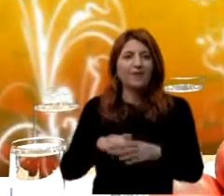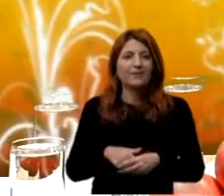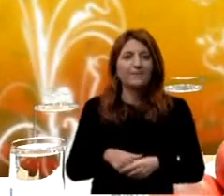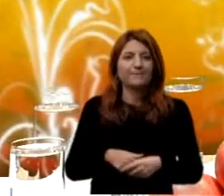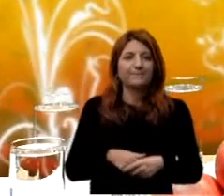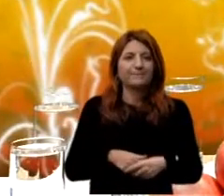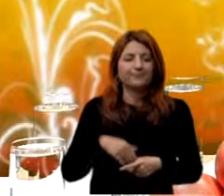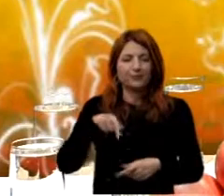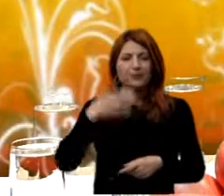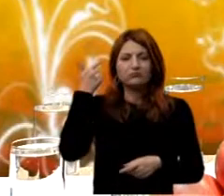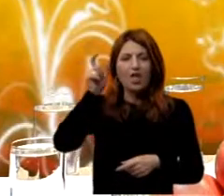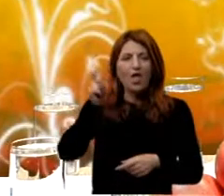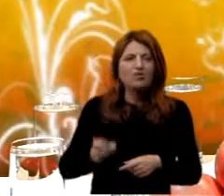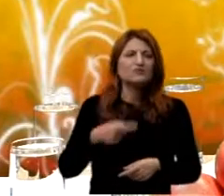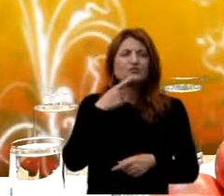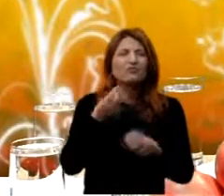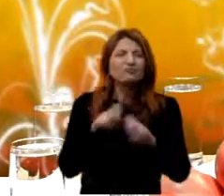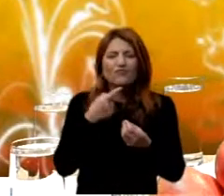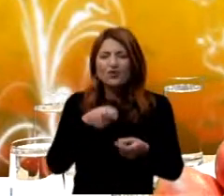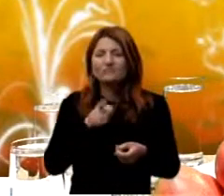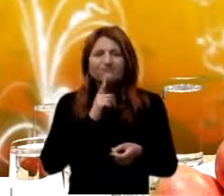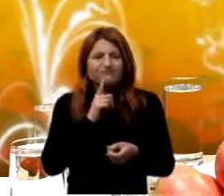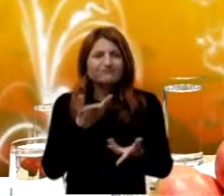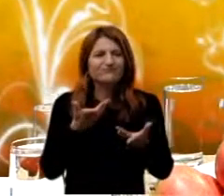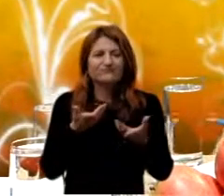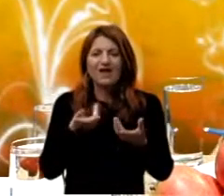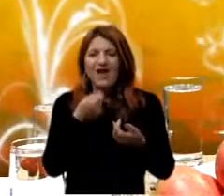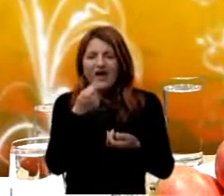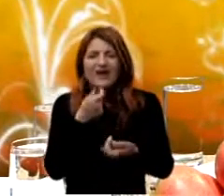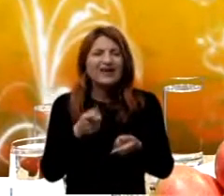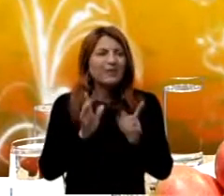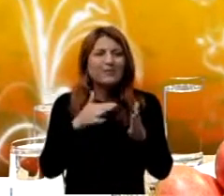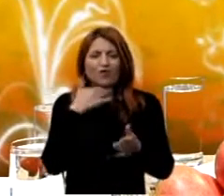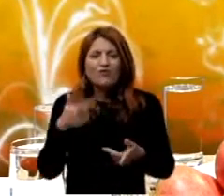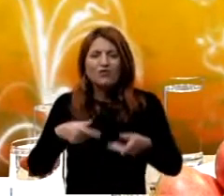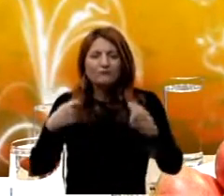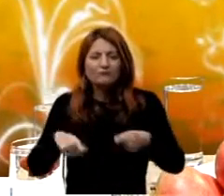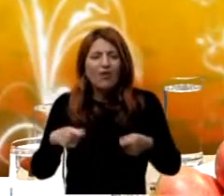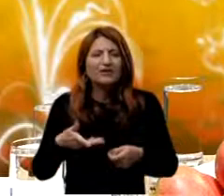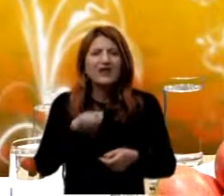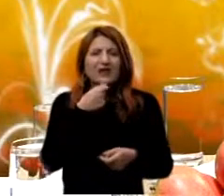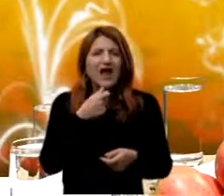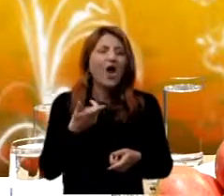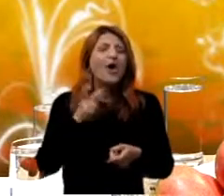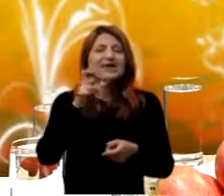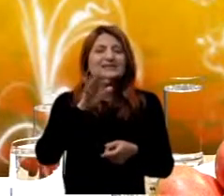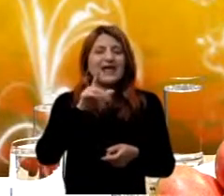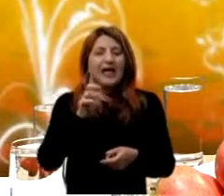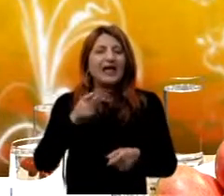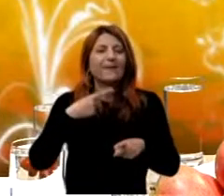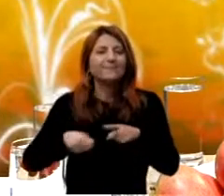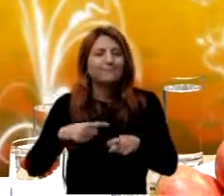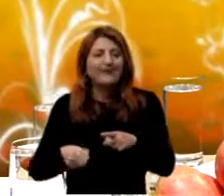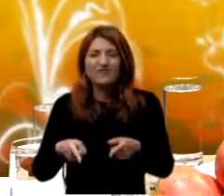ovdje osobe koje govore o zagađenosti hrane, nedovoljnom bogatstvu više te hrane, kad ih iskupamo celer, mrkvicu i tako dalje, oni su